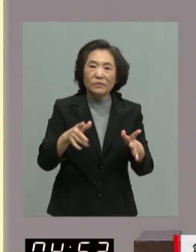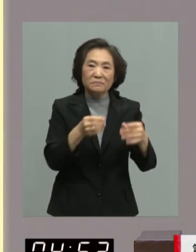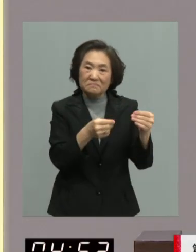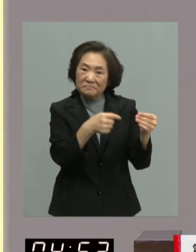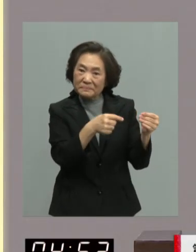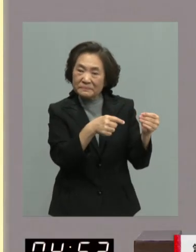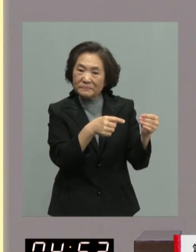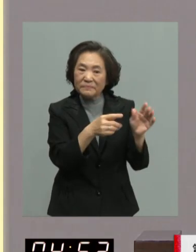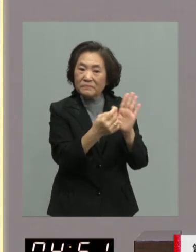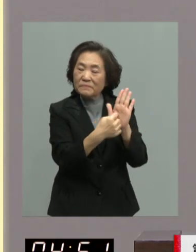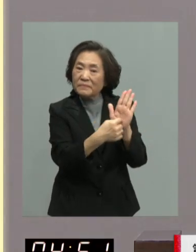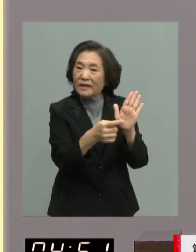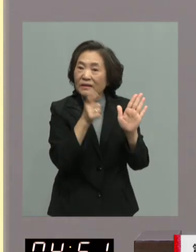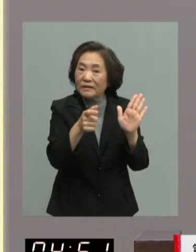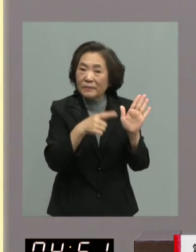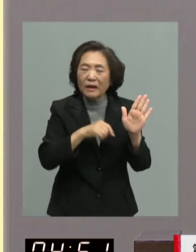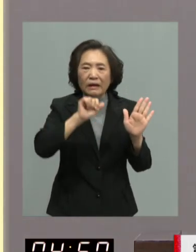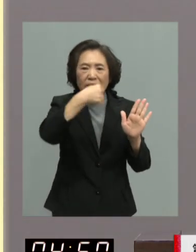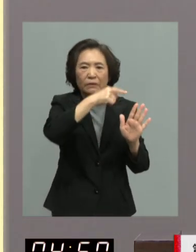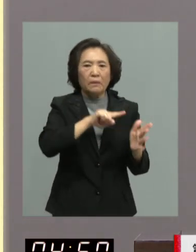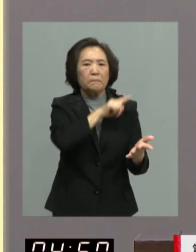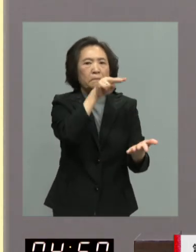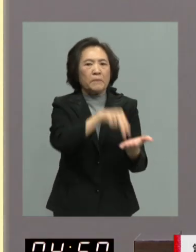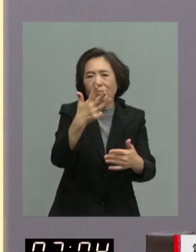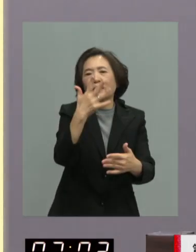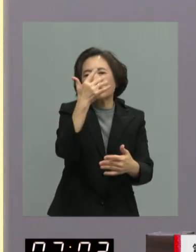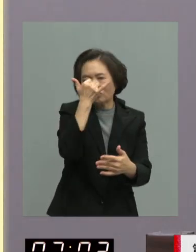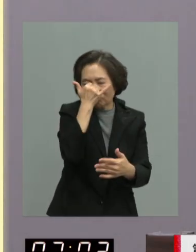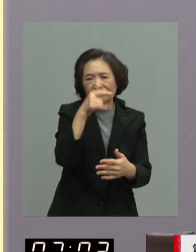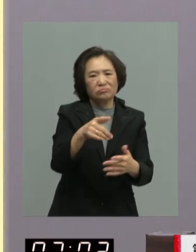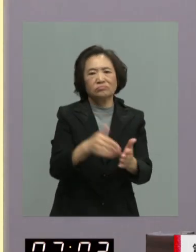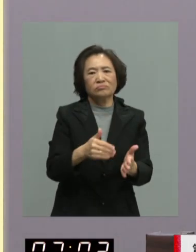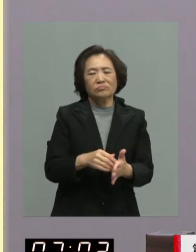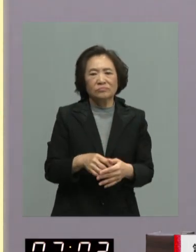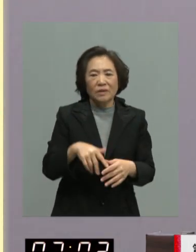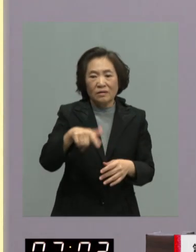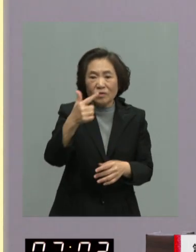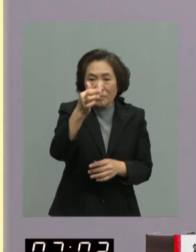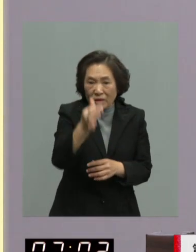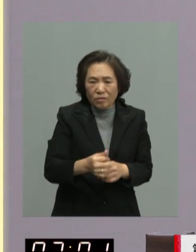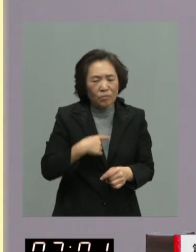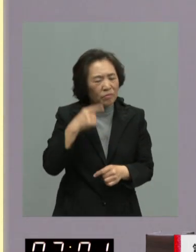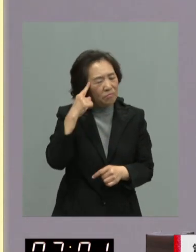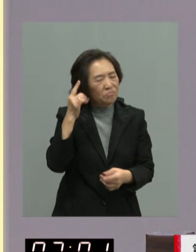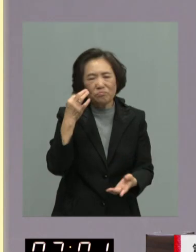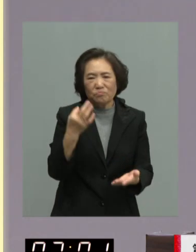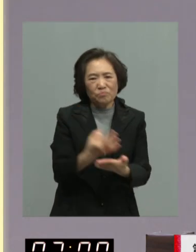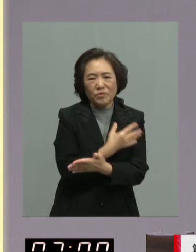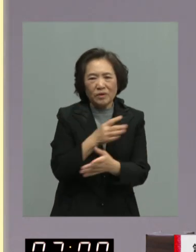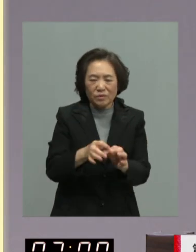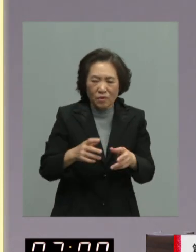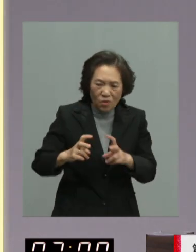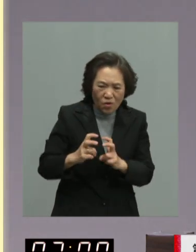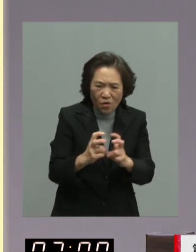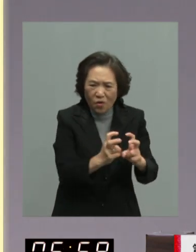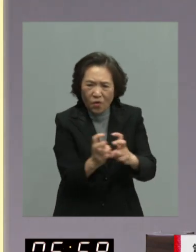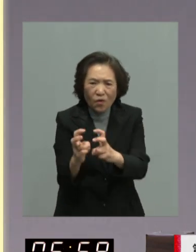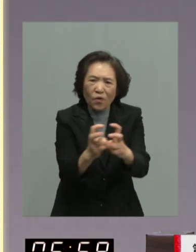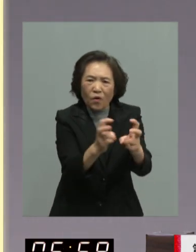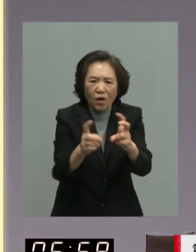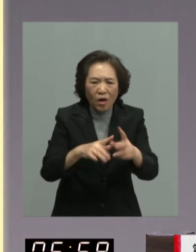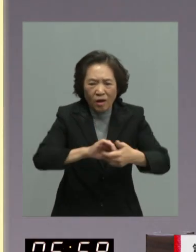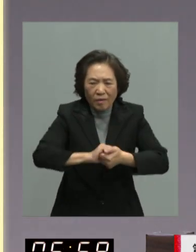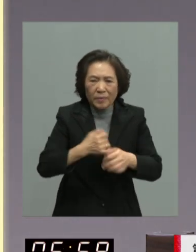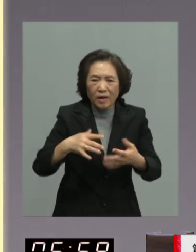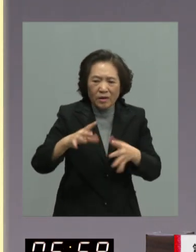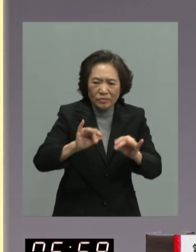还有一个柯文哲。柯文哲最简单一件事情，不是我不是在讲后面到底那个自办从化要画多